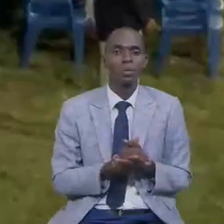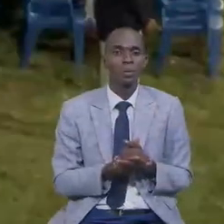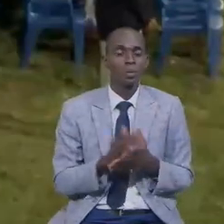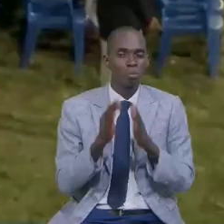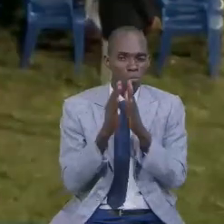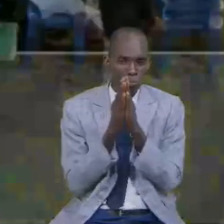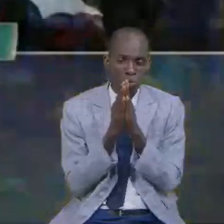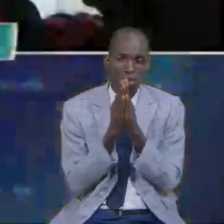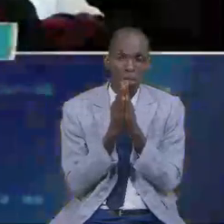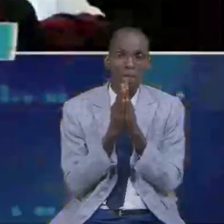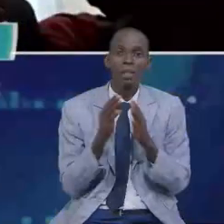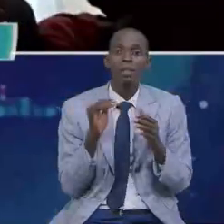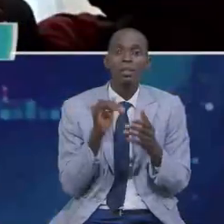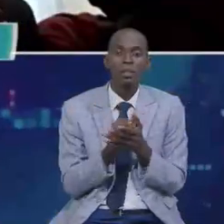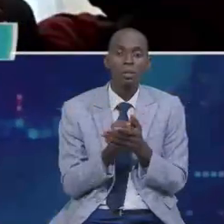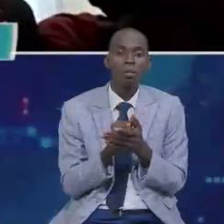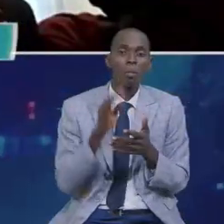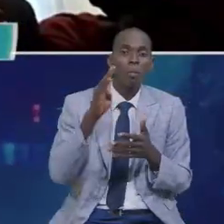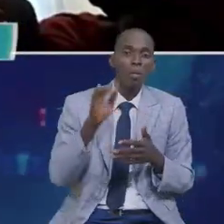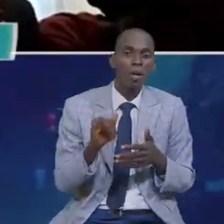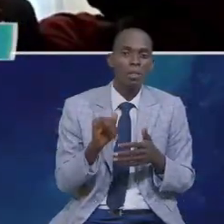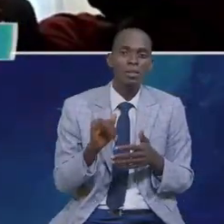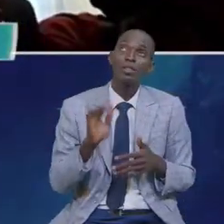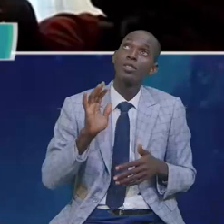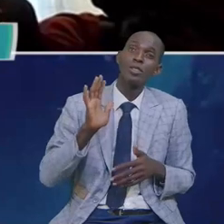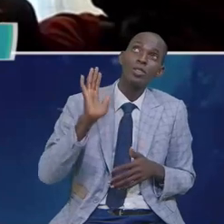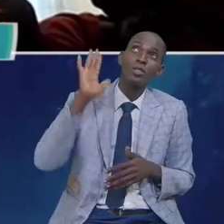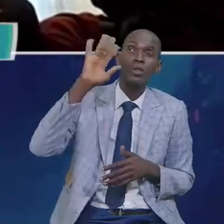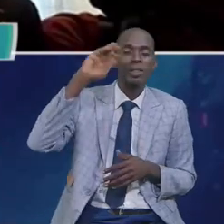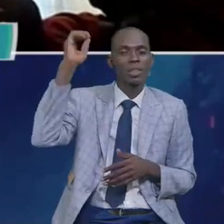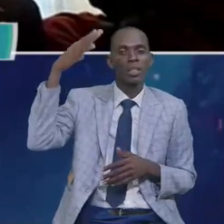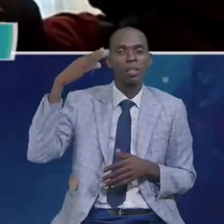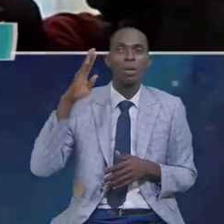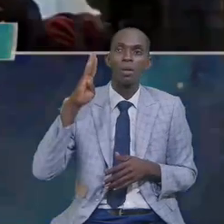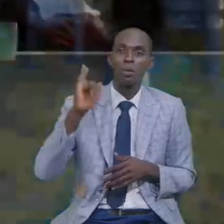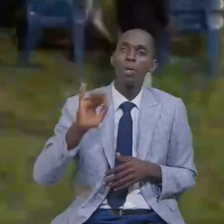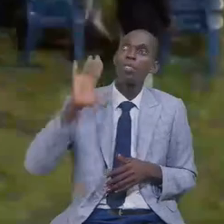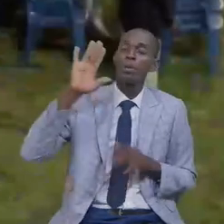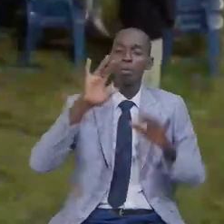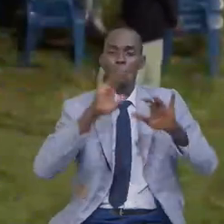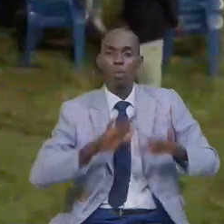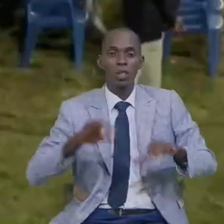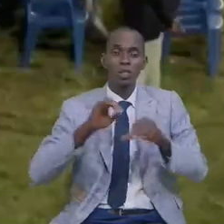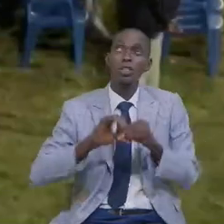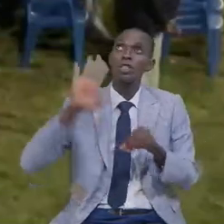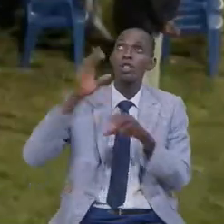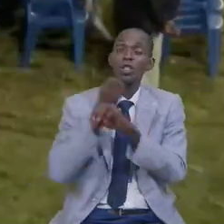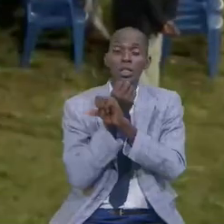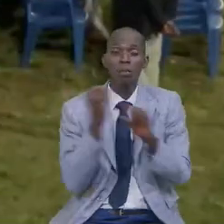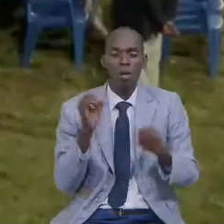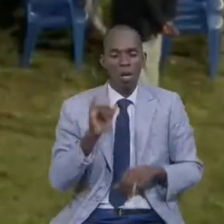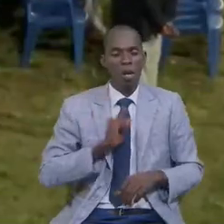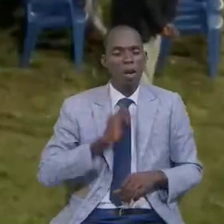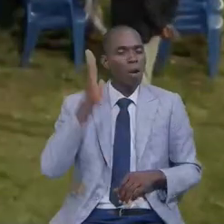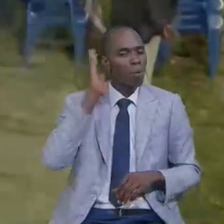Et dis: Seigneur, par ta grâce, par ta miséricorde, dans ton salut, je ne retournerai plus.